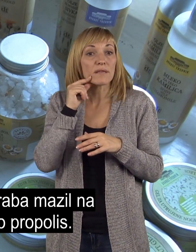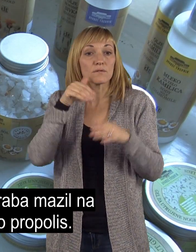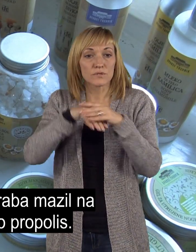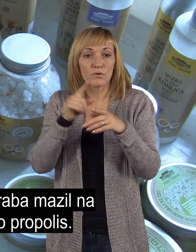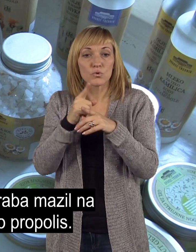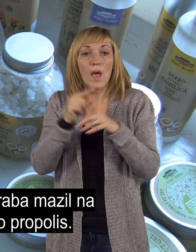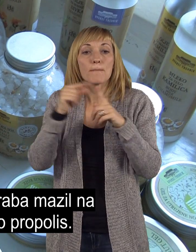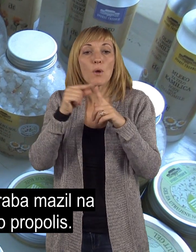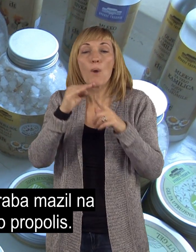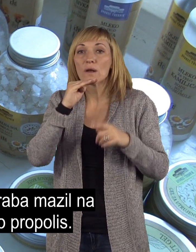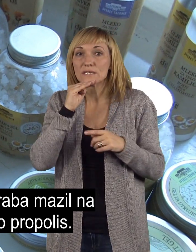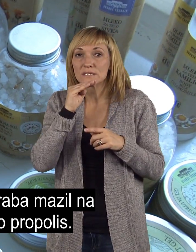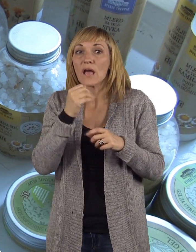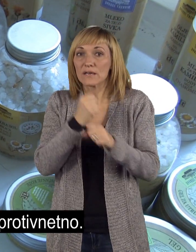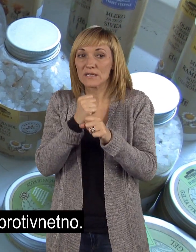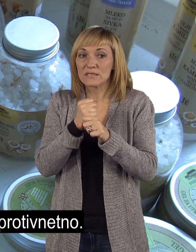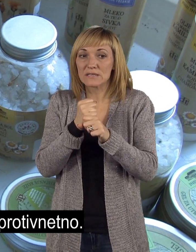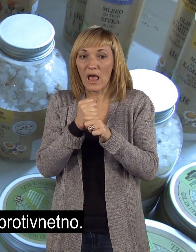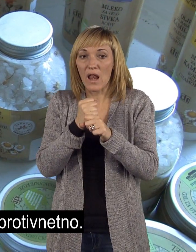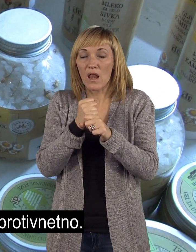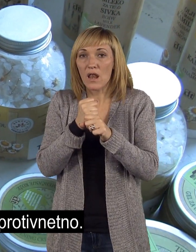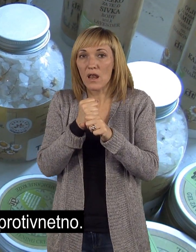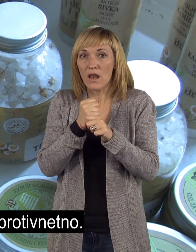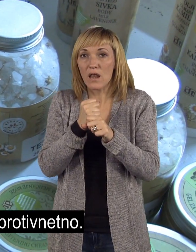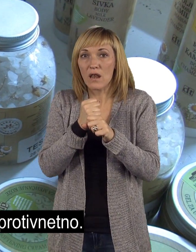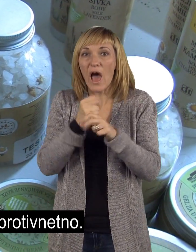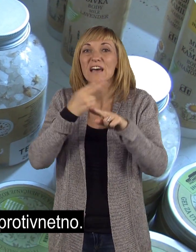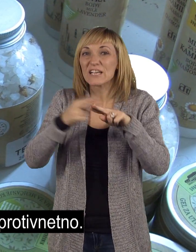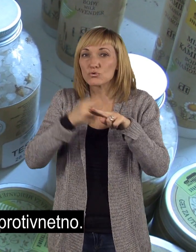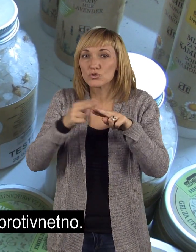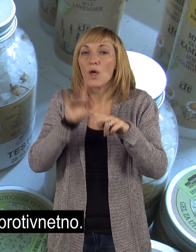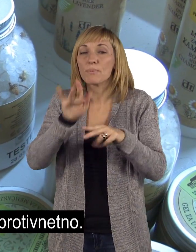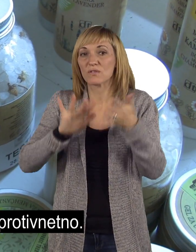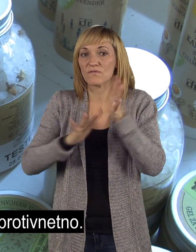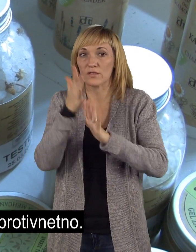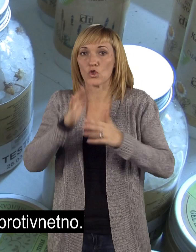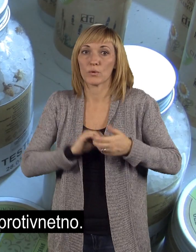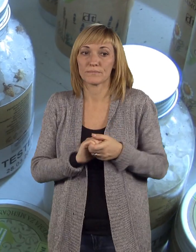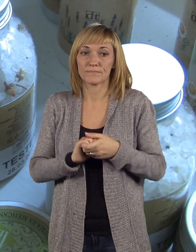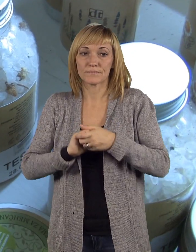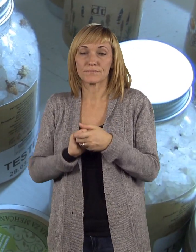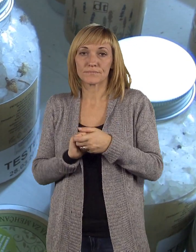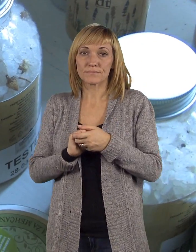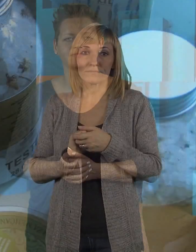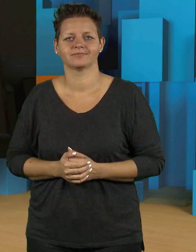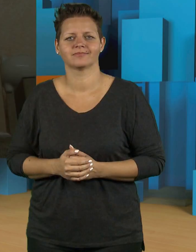med vsebuje tudi propolis, ki deluje tudi razkužilno in pa protivnetno.